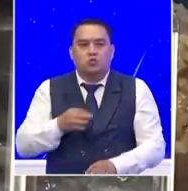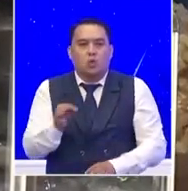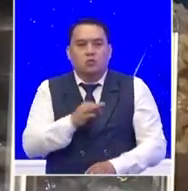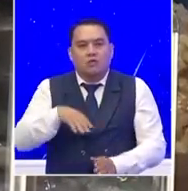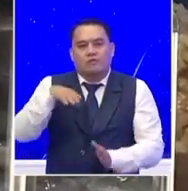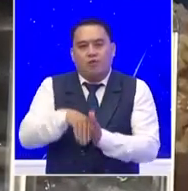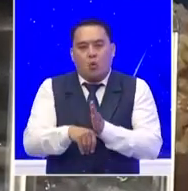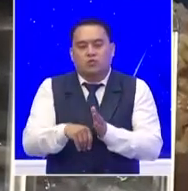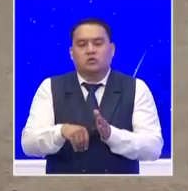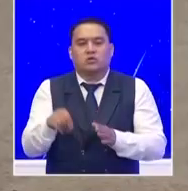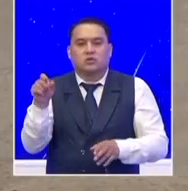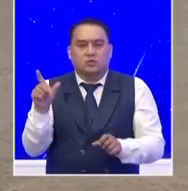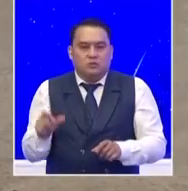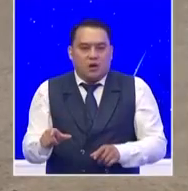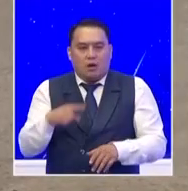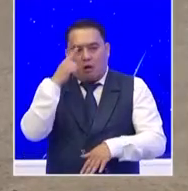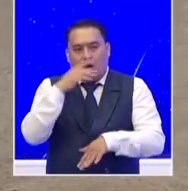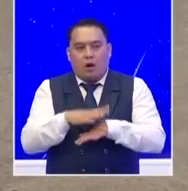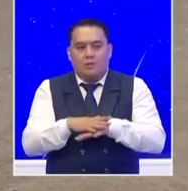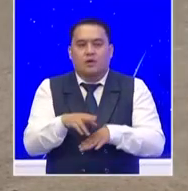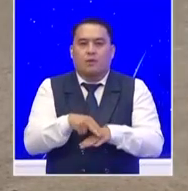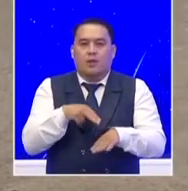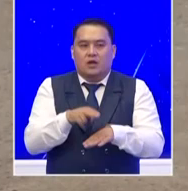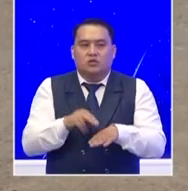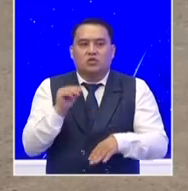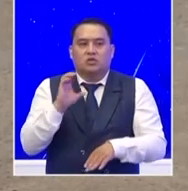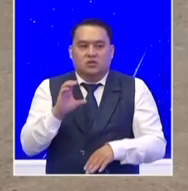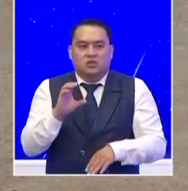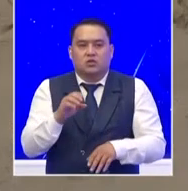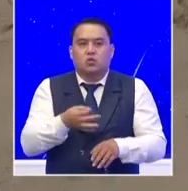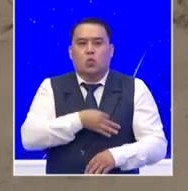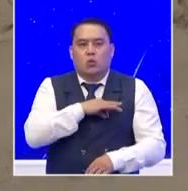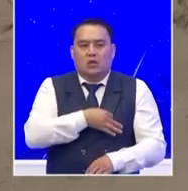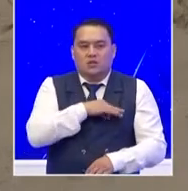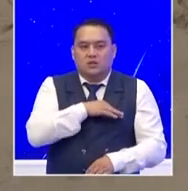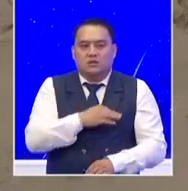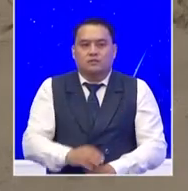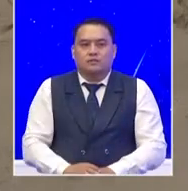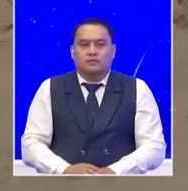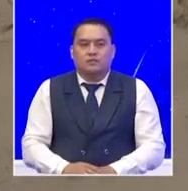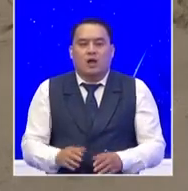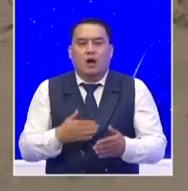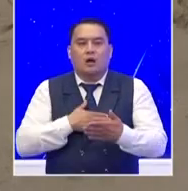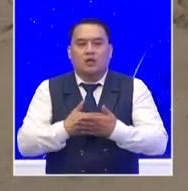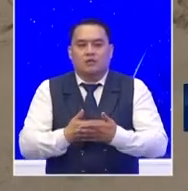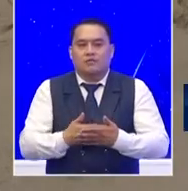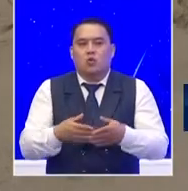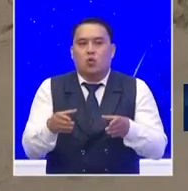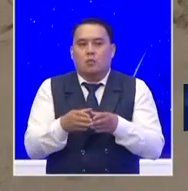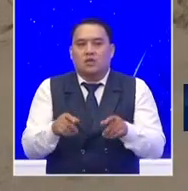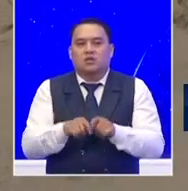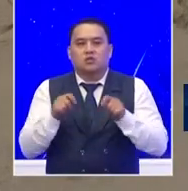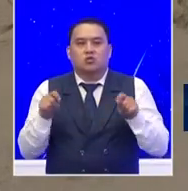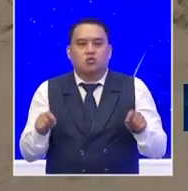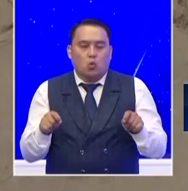которые входят санитарные врачи, представители акиматов, РОВД и ЧС, а также юристы. Мобильная группа создана 1 июня